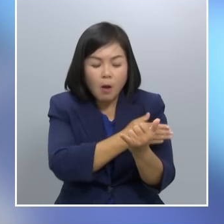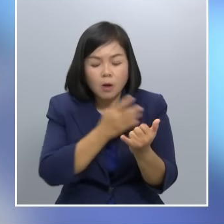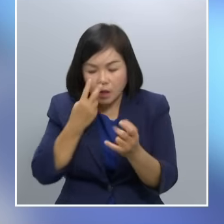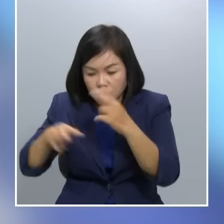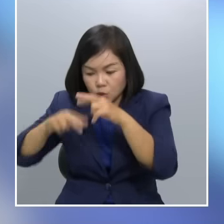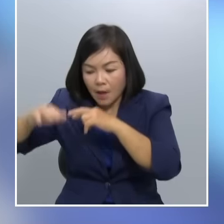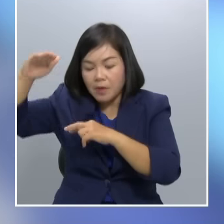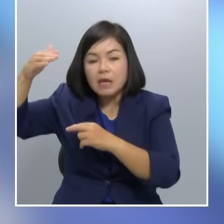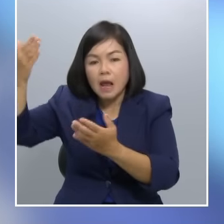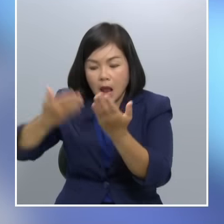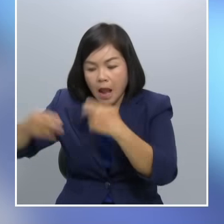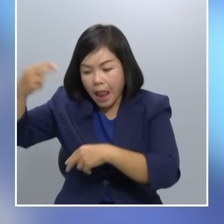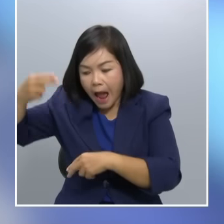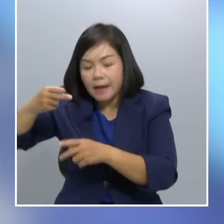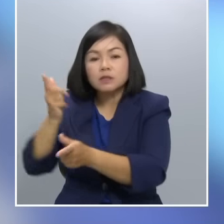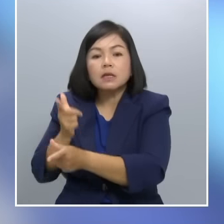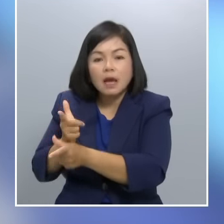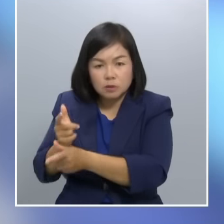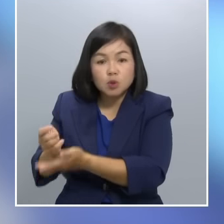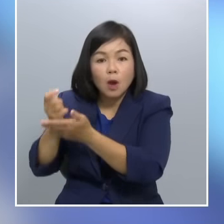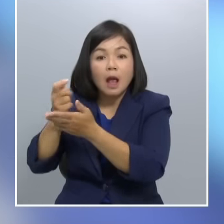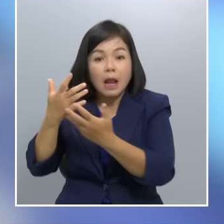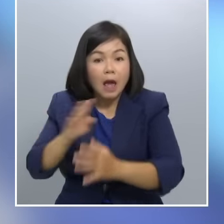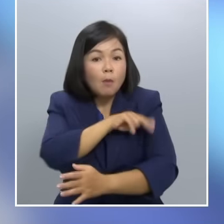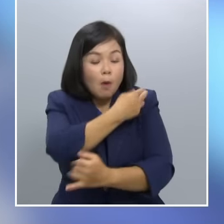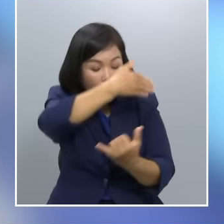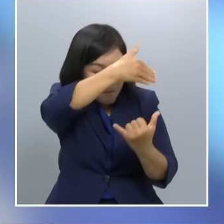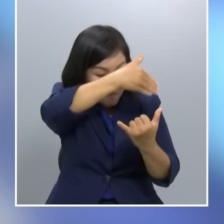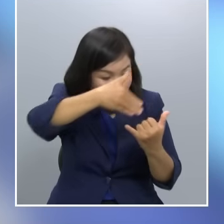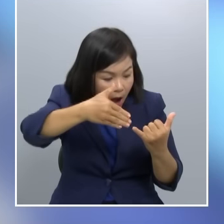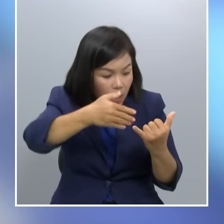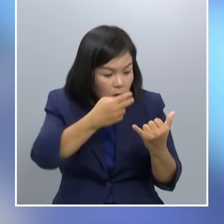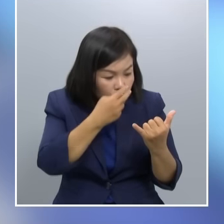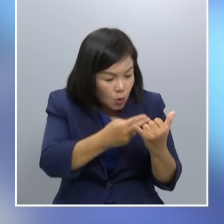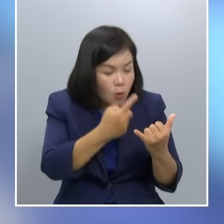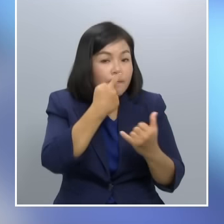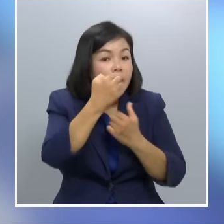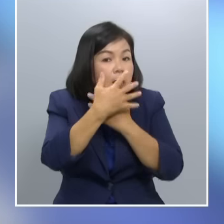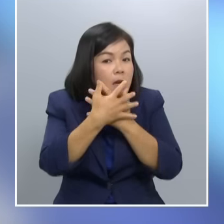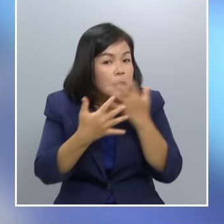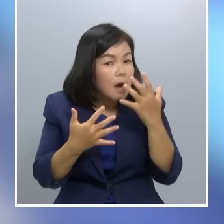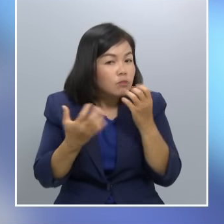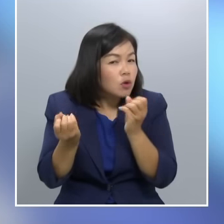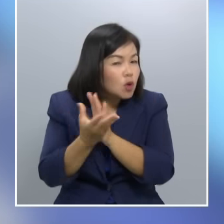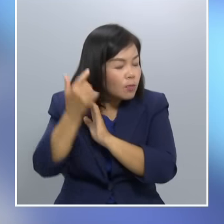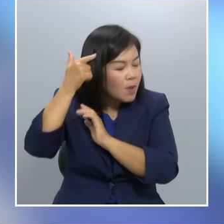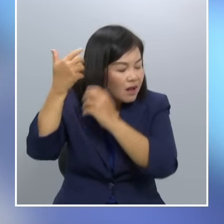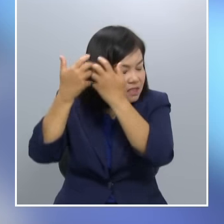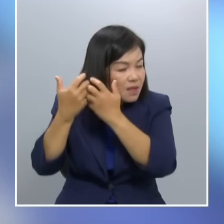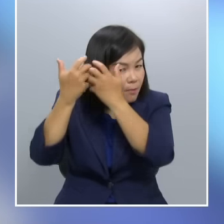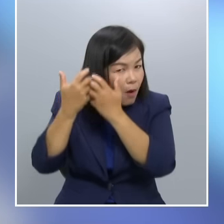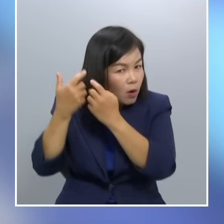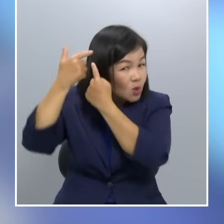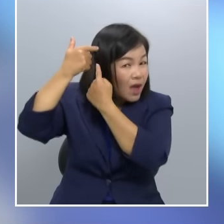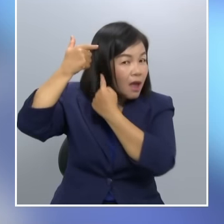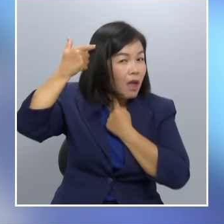สาวแล้วก็หลานให้ผลการผ่าชันสูตรระบุว่าผู้ตายมีภาวะเลือดคั่งในก้านสมองจนทำให้ระบบ